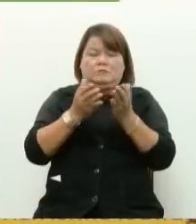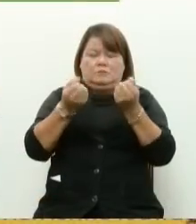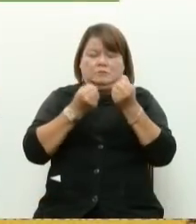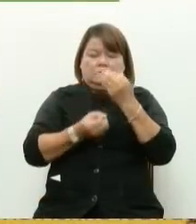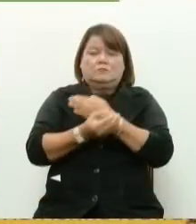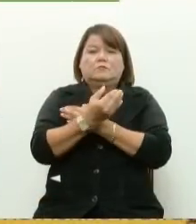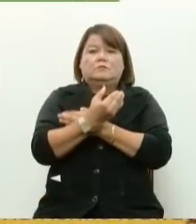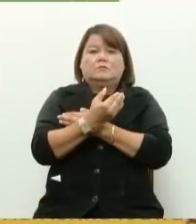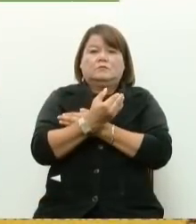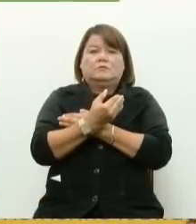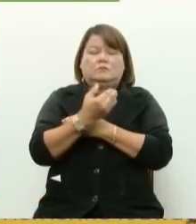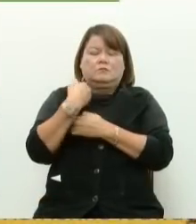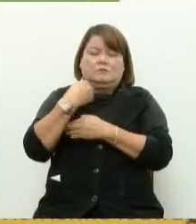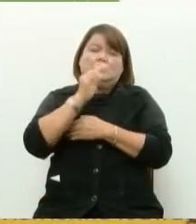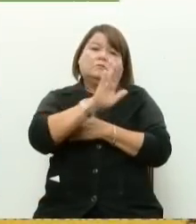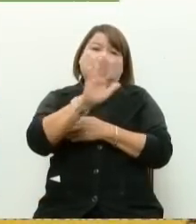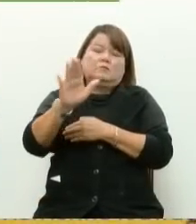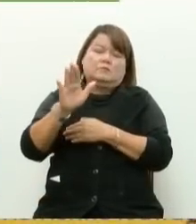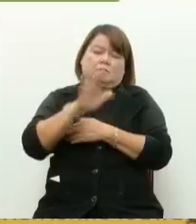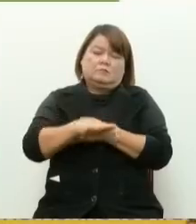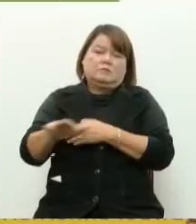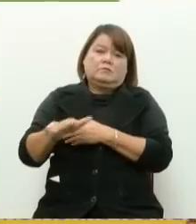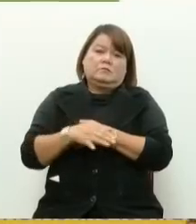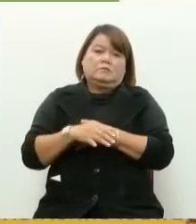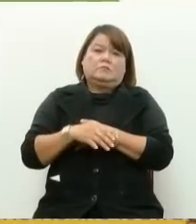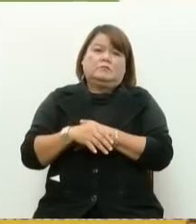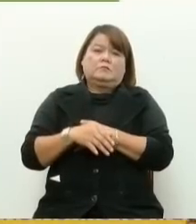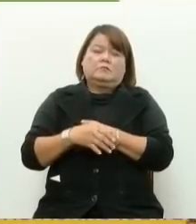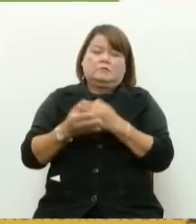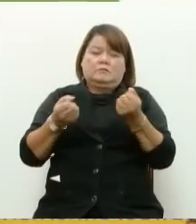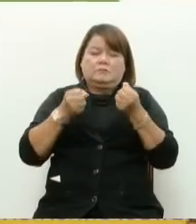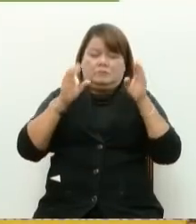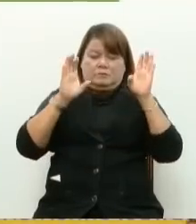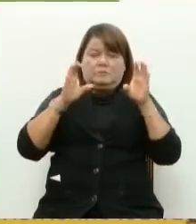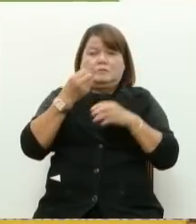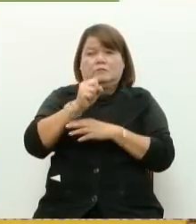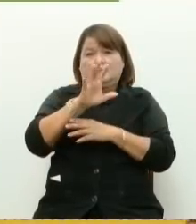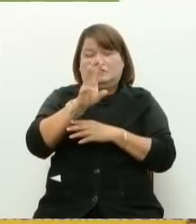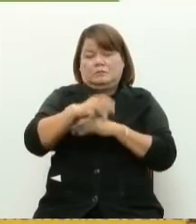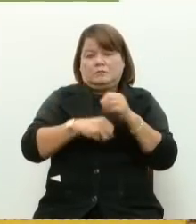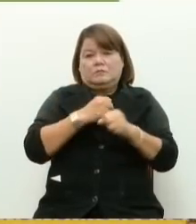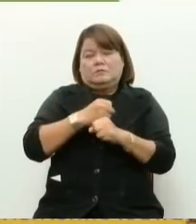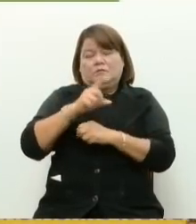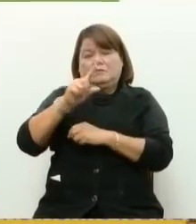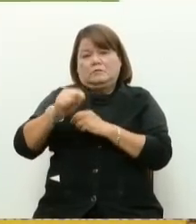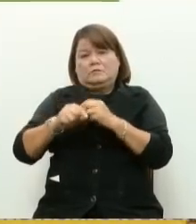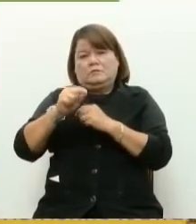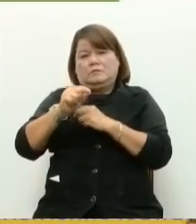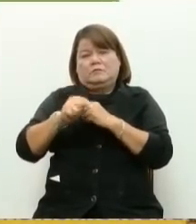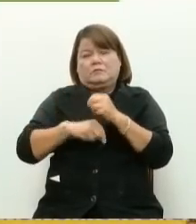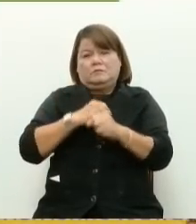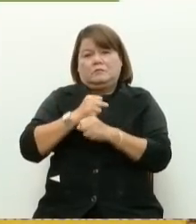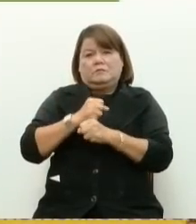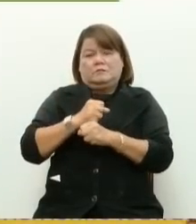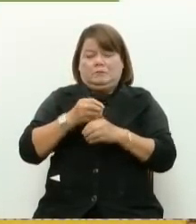สก็อยากจะฝากถึงน้องๆว่ารับราชการมาแล้ว15ปี20ปีแล้วก็ไม่ได้เป็น